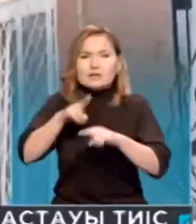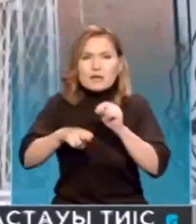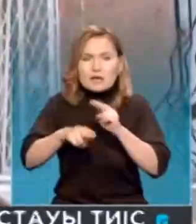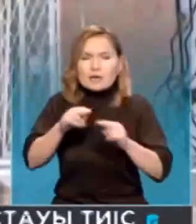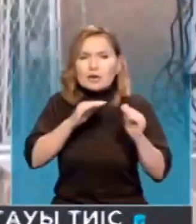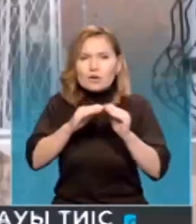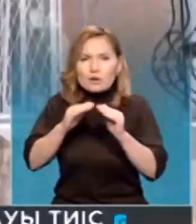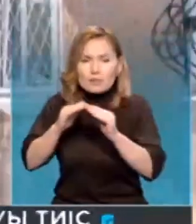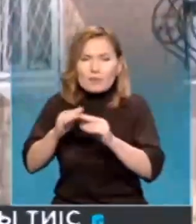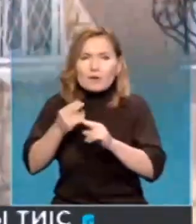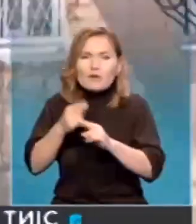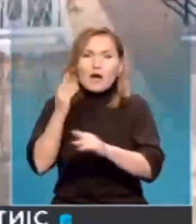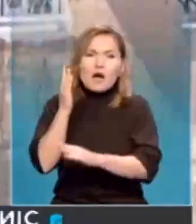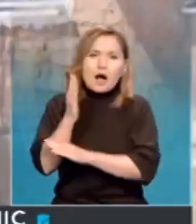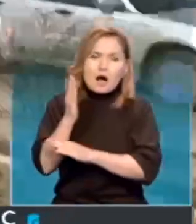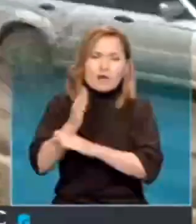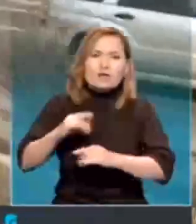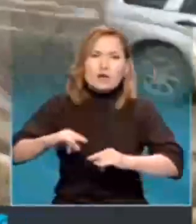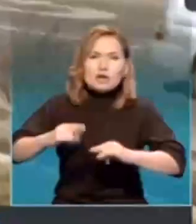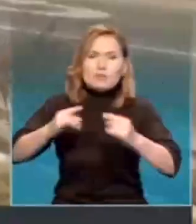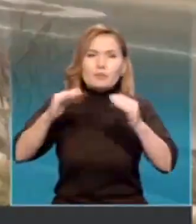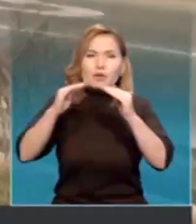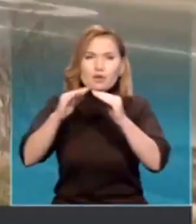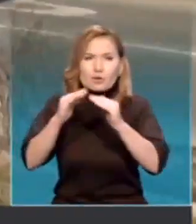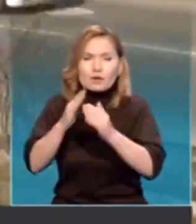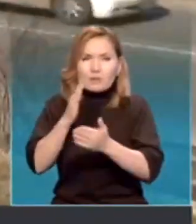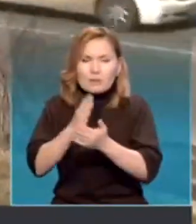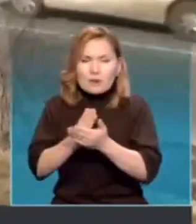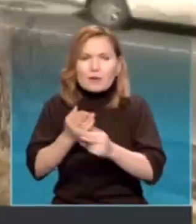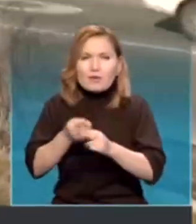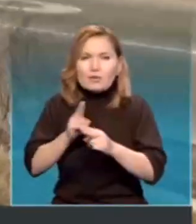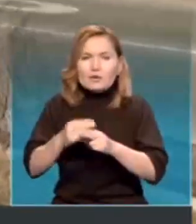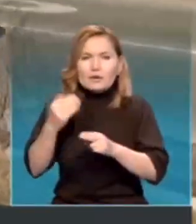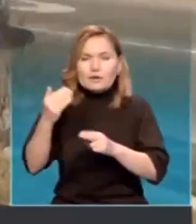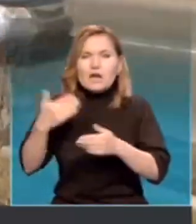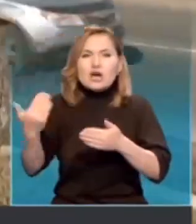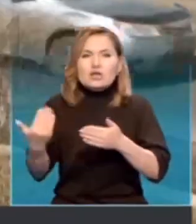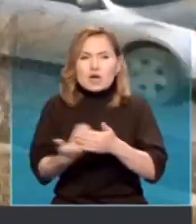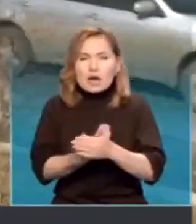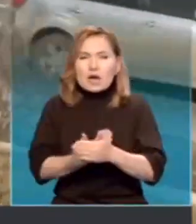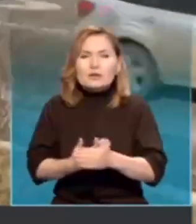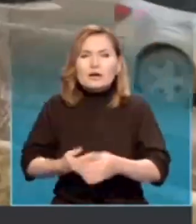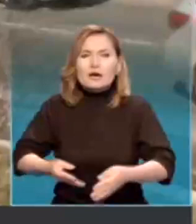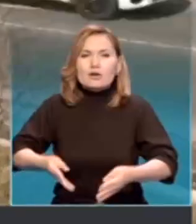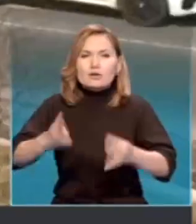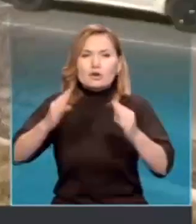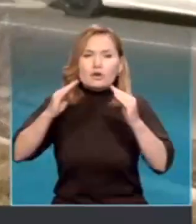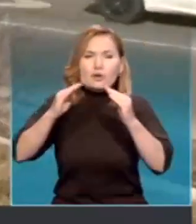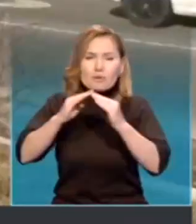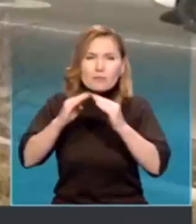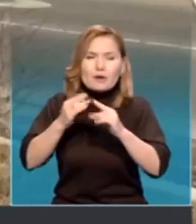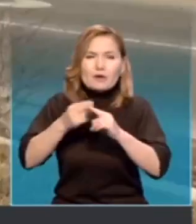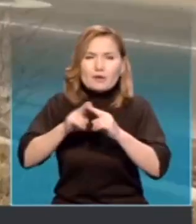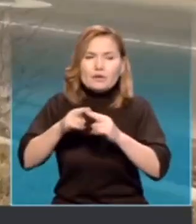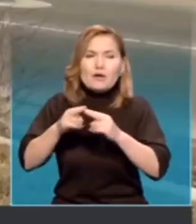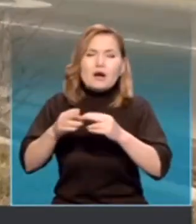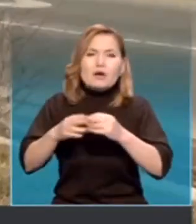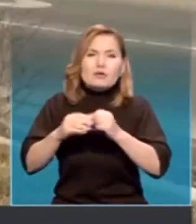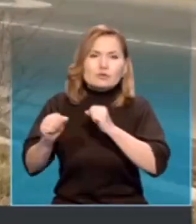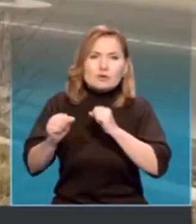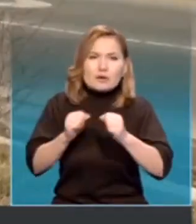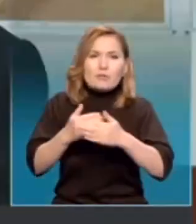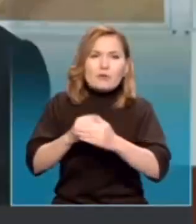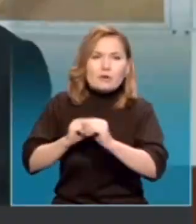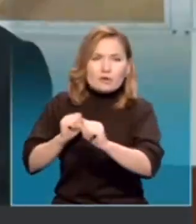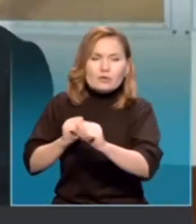салынған ағаш қаңқал немесе кірпіштен тұрғызылған ғимараттар. Ал жаңадан бой көтеріп жатқан нысандар сейсмикалық жағдайға